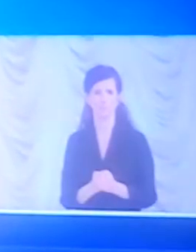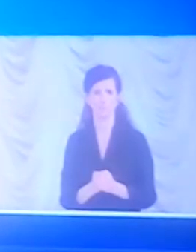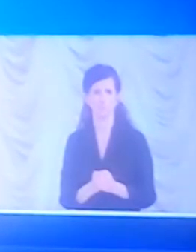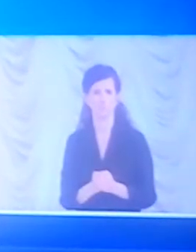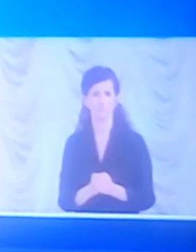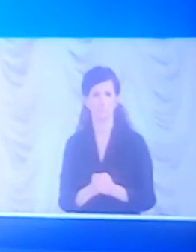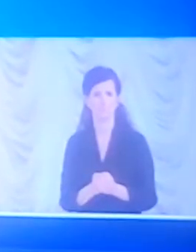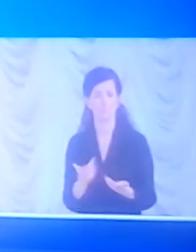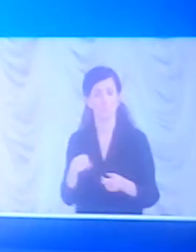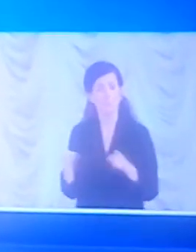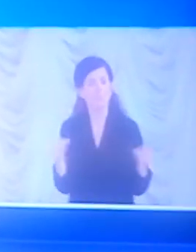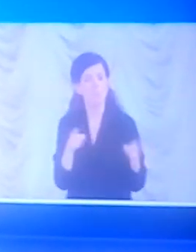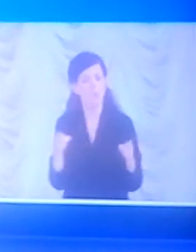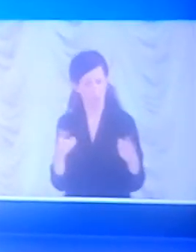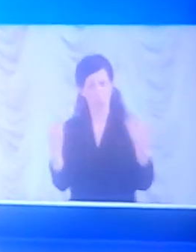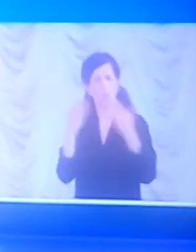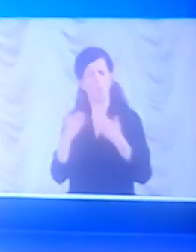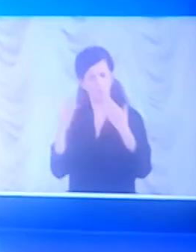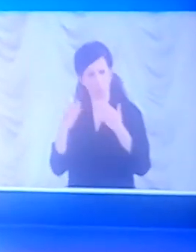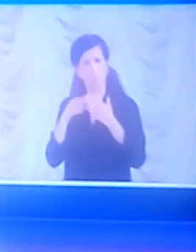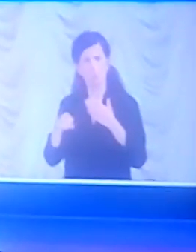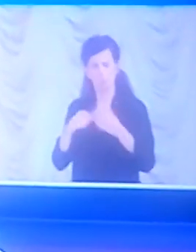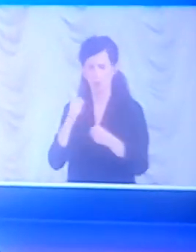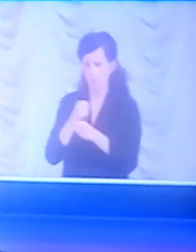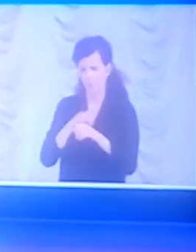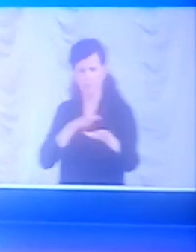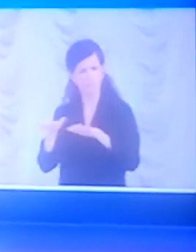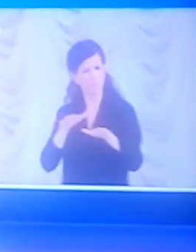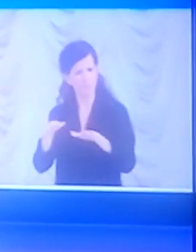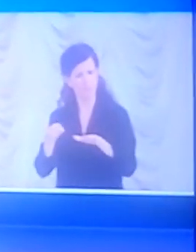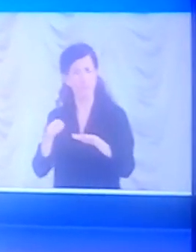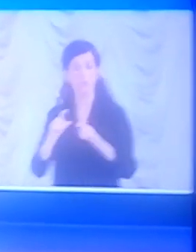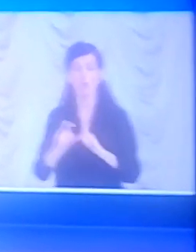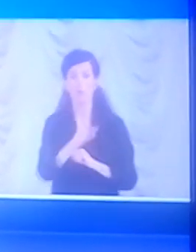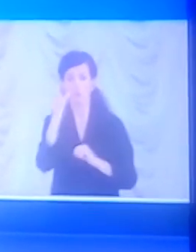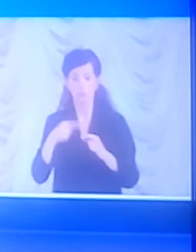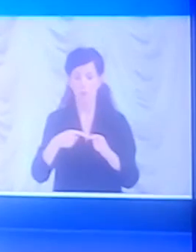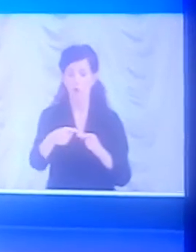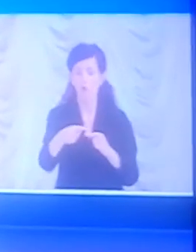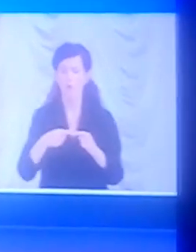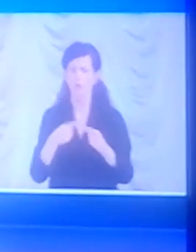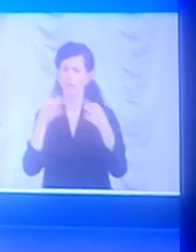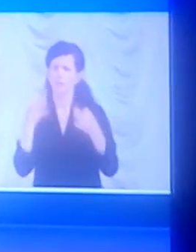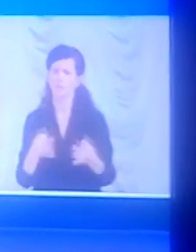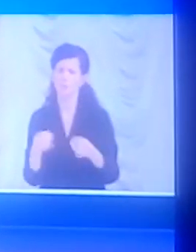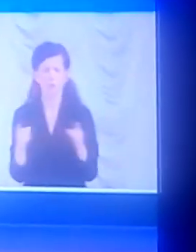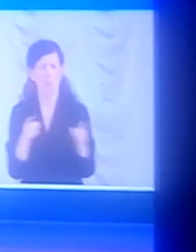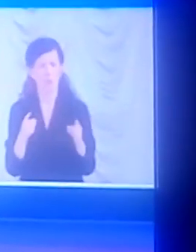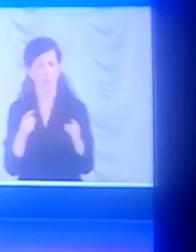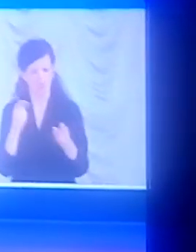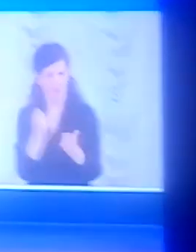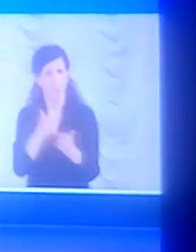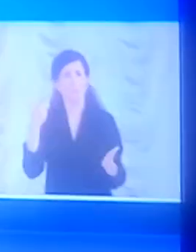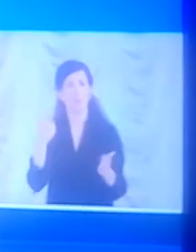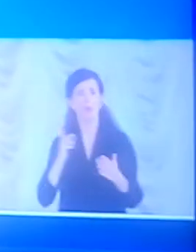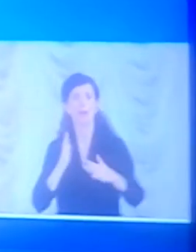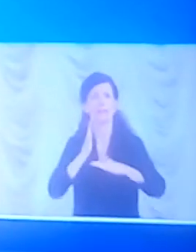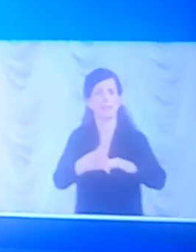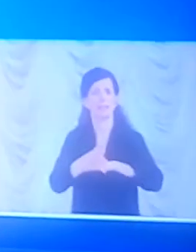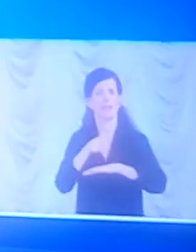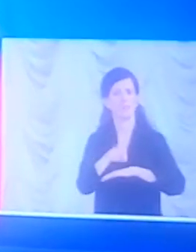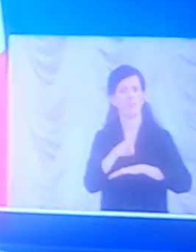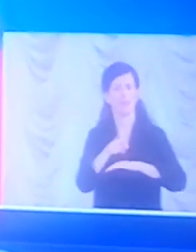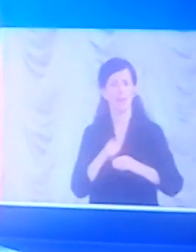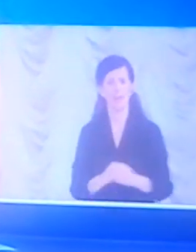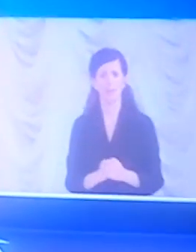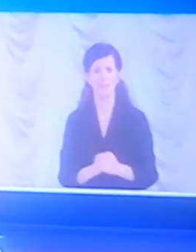allo studio e nei prossimi giorni saranno veramente momenti molto intensi per poter intervenire.